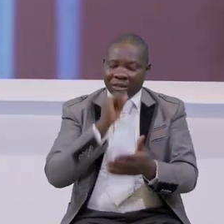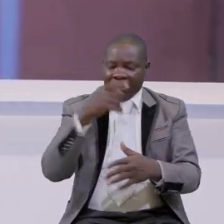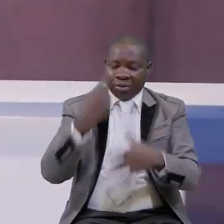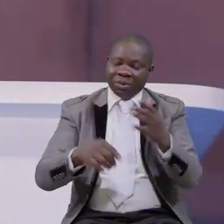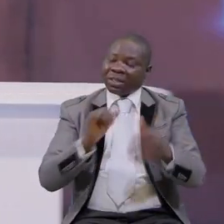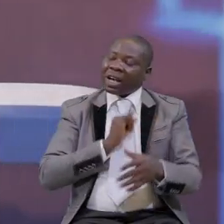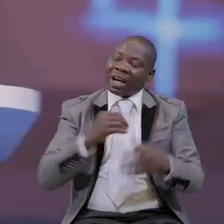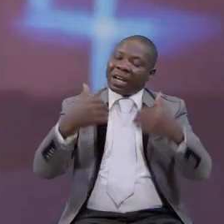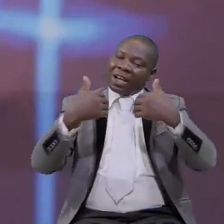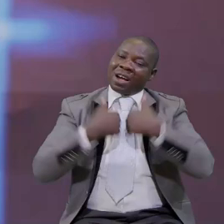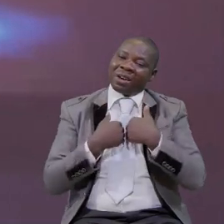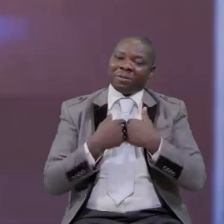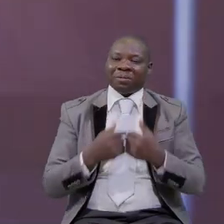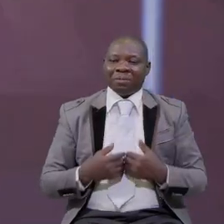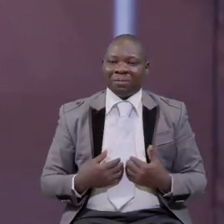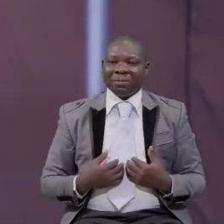reçu.